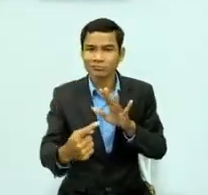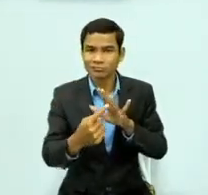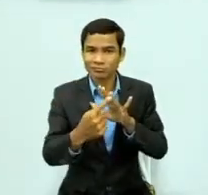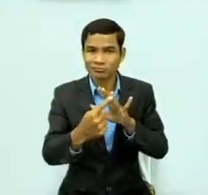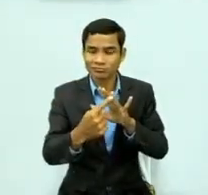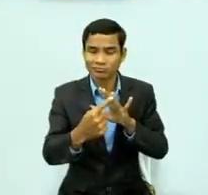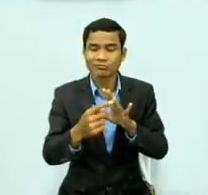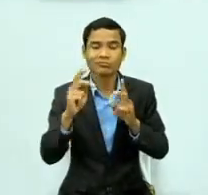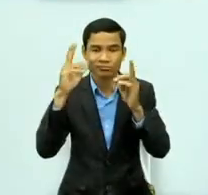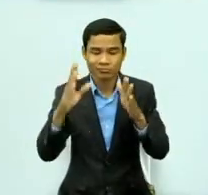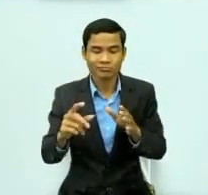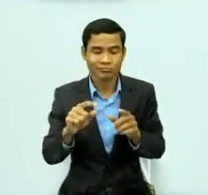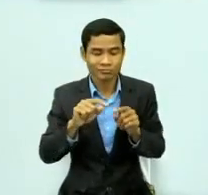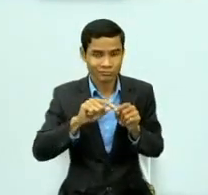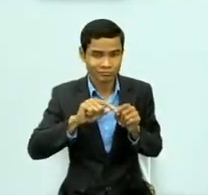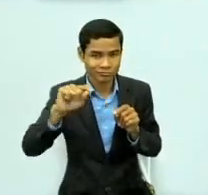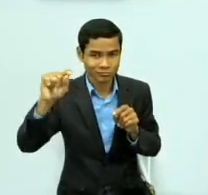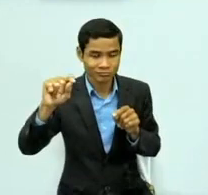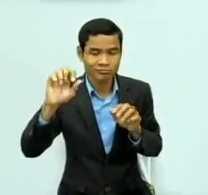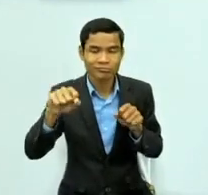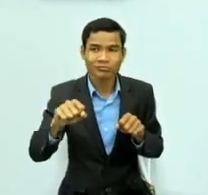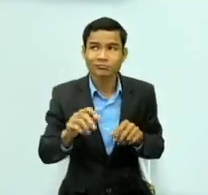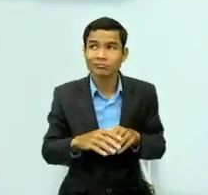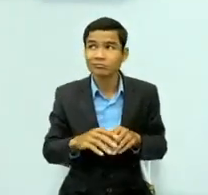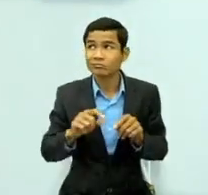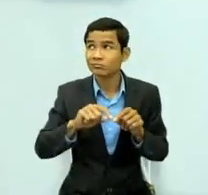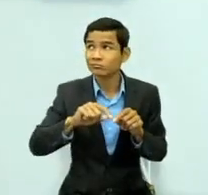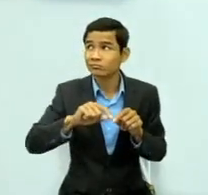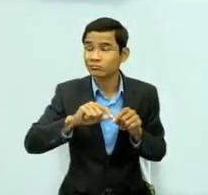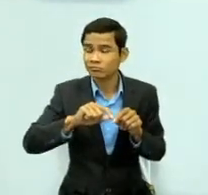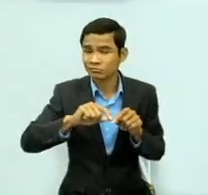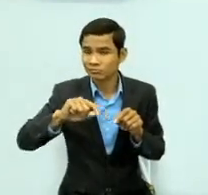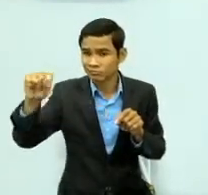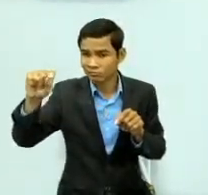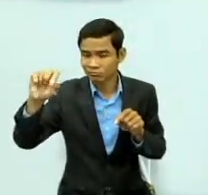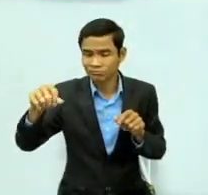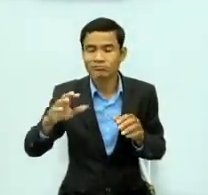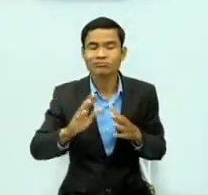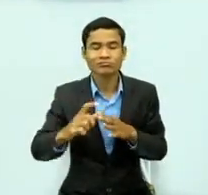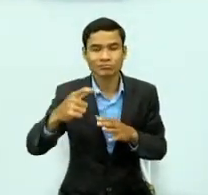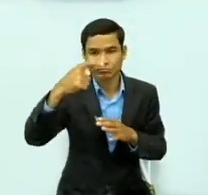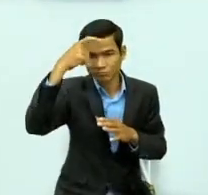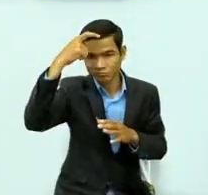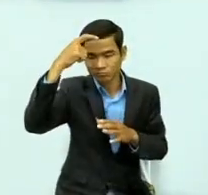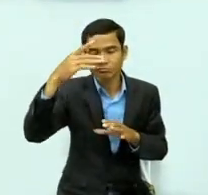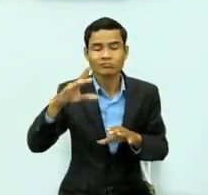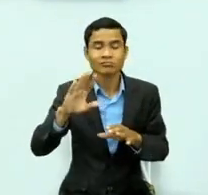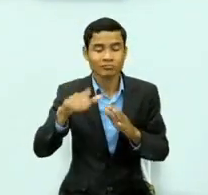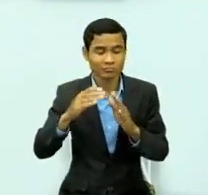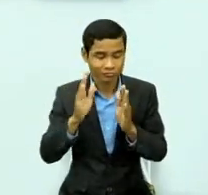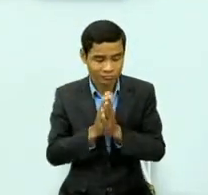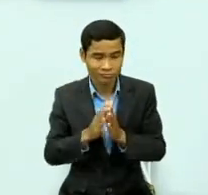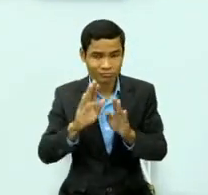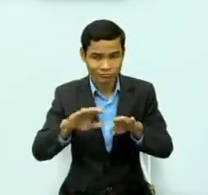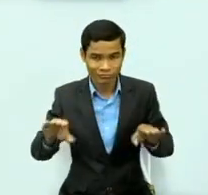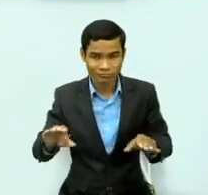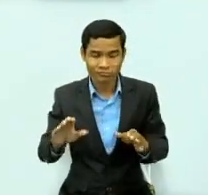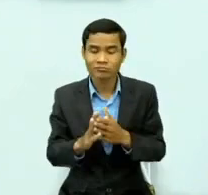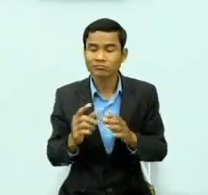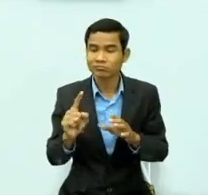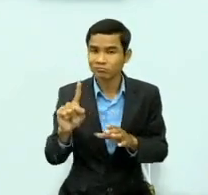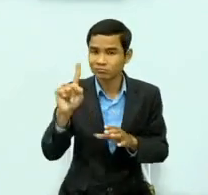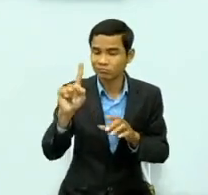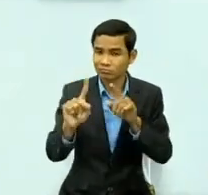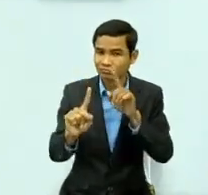អញ្ចឹងអ្នកគ្រូគូសភ្ជាប់ពីស្រាក់អូទៅនឹងរូបបោអរគុណកូនកូនឥឡូវកូនកូនត្រៀមចង្អុលដៃ